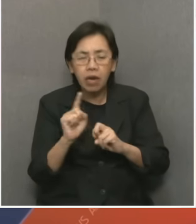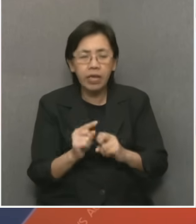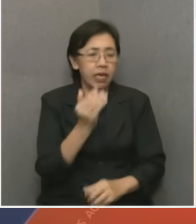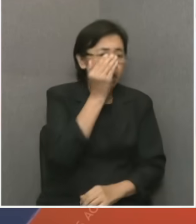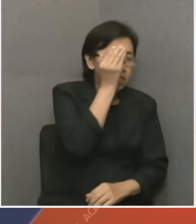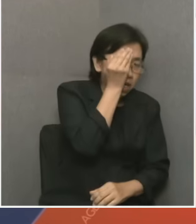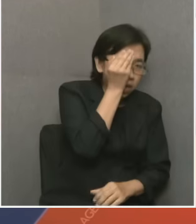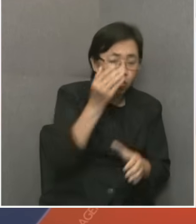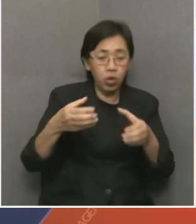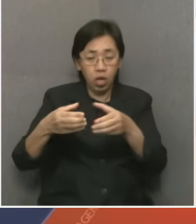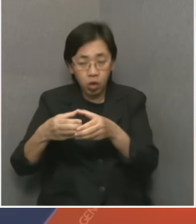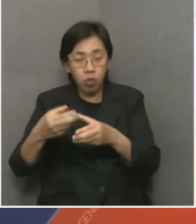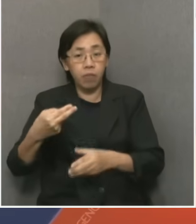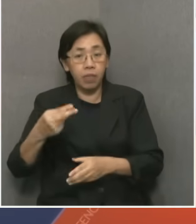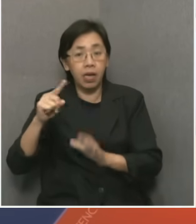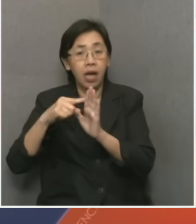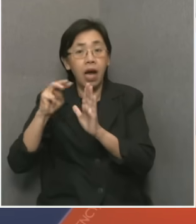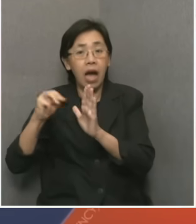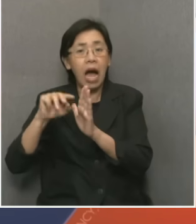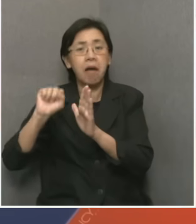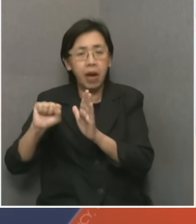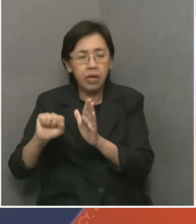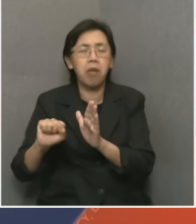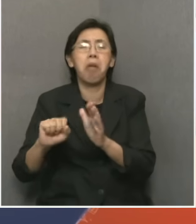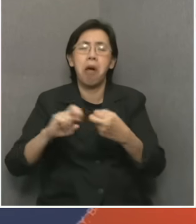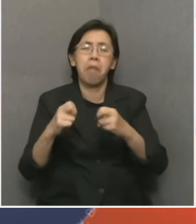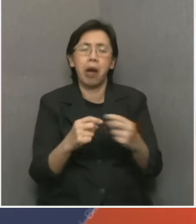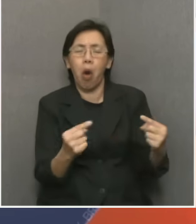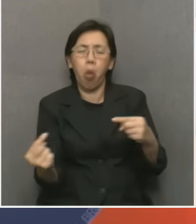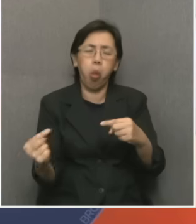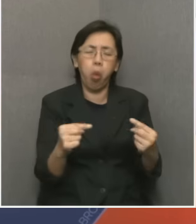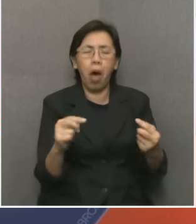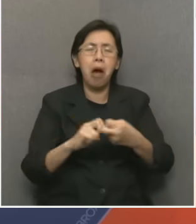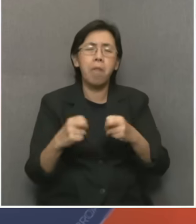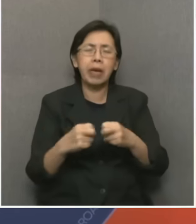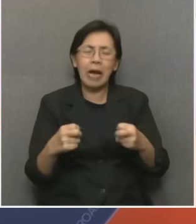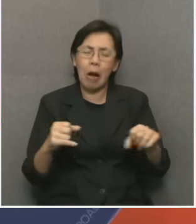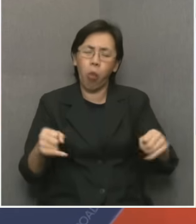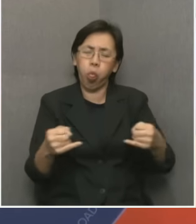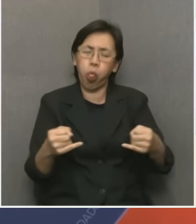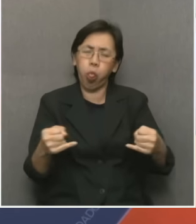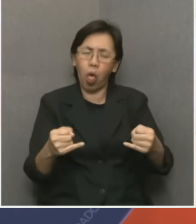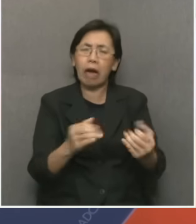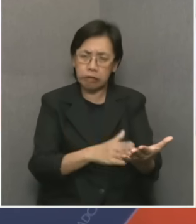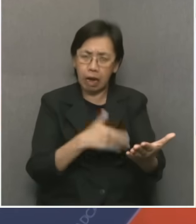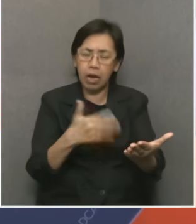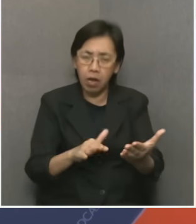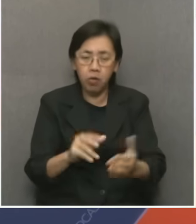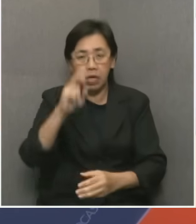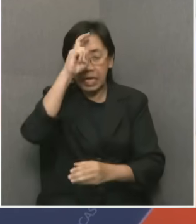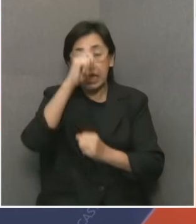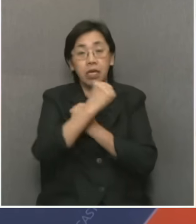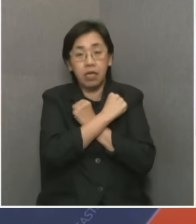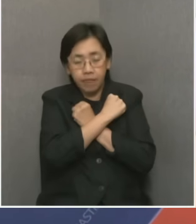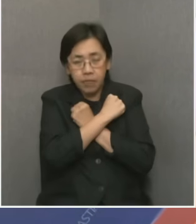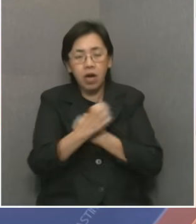และกลุ่มฮามาสจริงๆก็เป็นเรื่องที่เกิดขึ้นมายาวนานแล้วแล้วถ้าเราย้อนไปก่อนหน้านี้บทบาทสำคัญของทางอียิปต์เนี่ยก็เข้ามามี